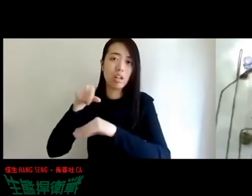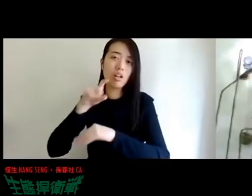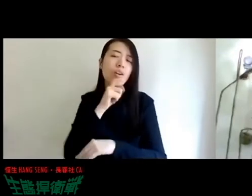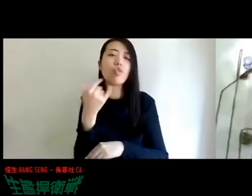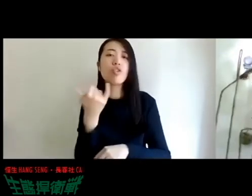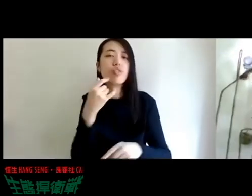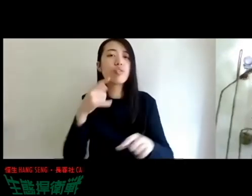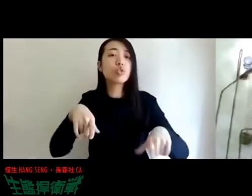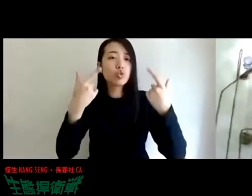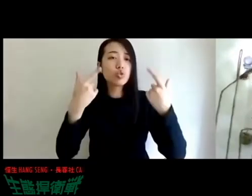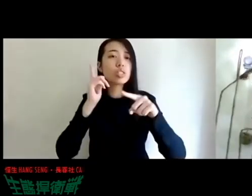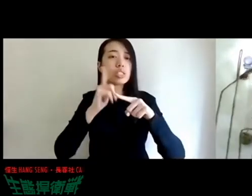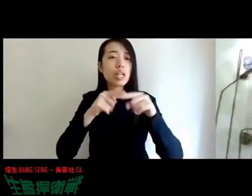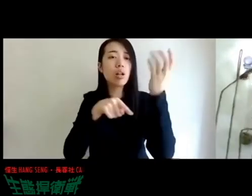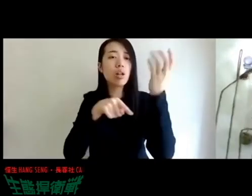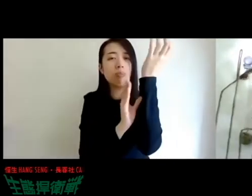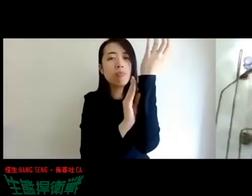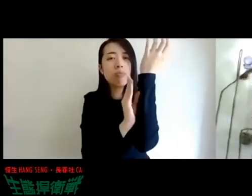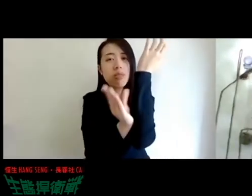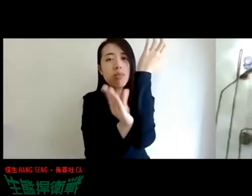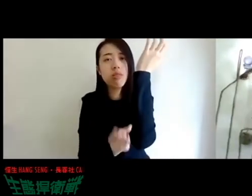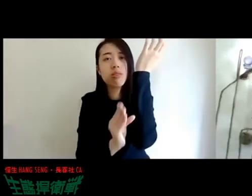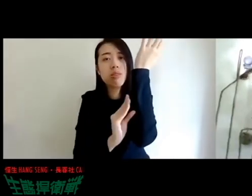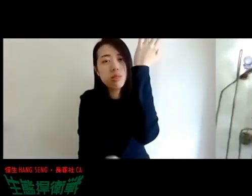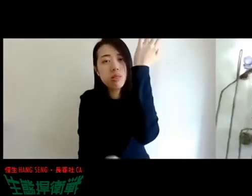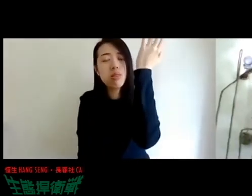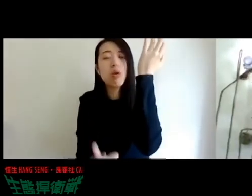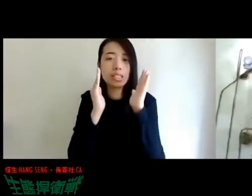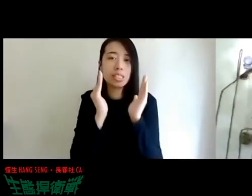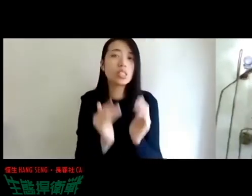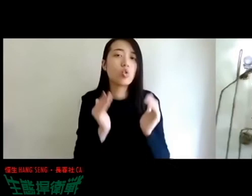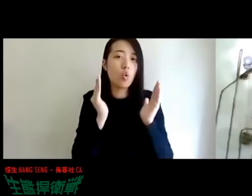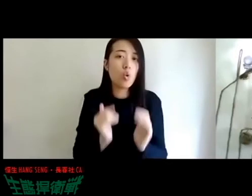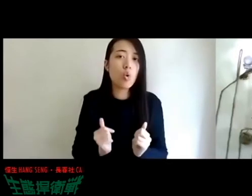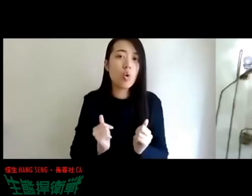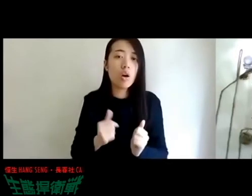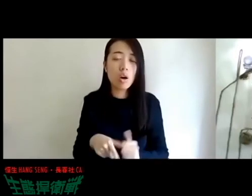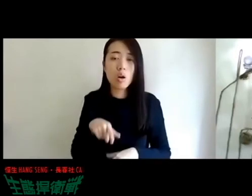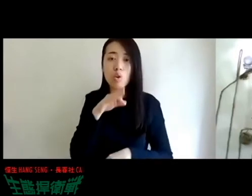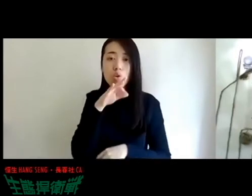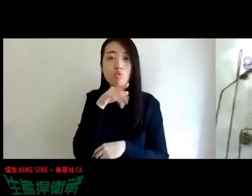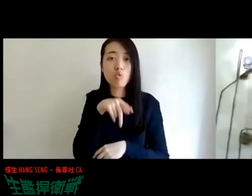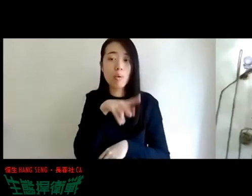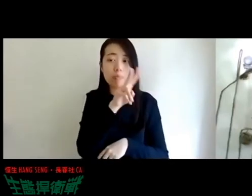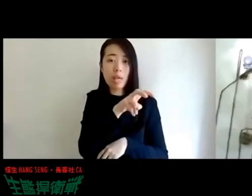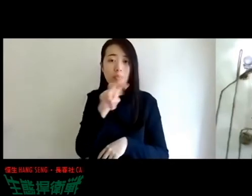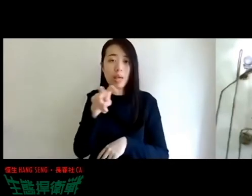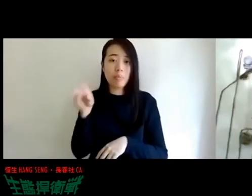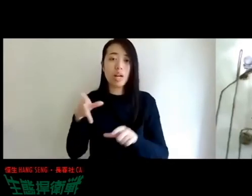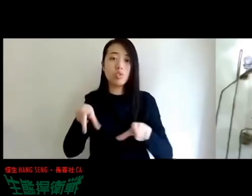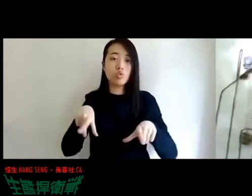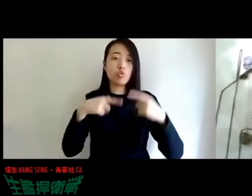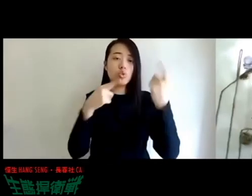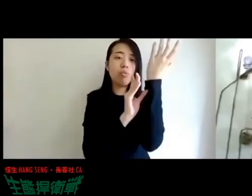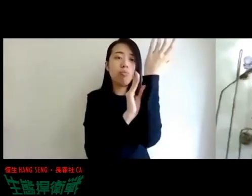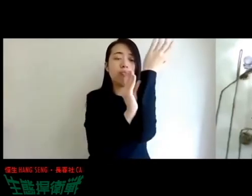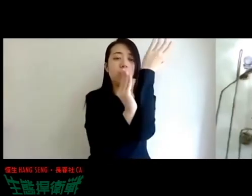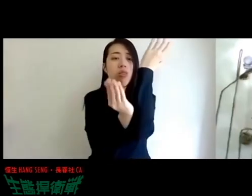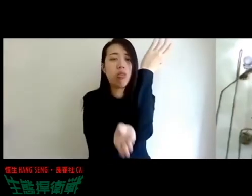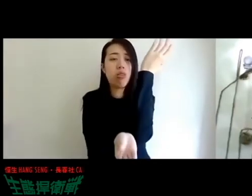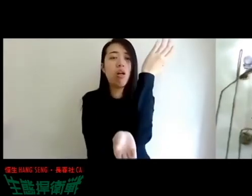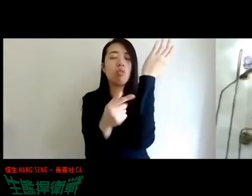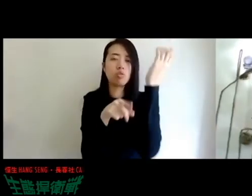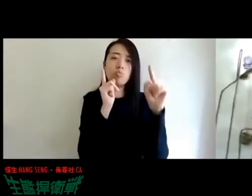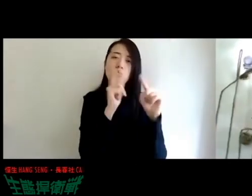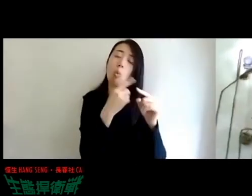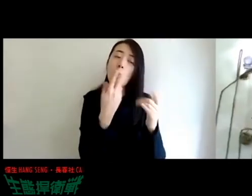嘅。咁呢啲嘅如果你见到呢啲嘅树种呢，佢哋甩皮呢，咁可能係正常嘅现象嚟嘅，